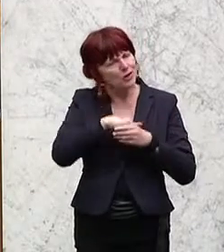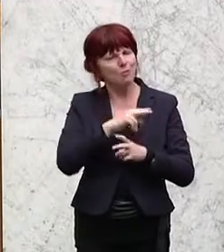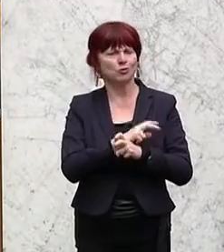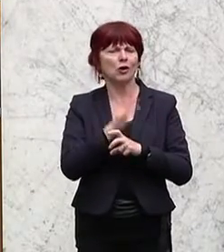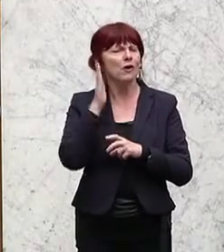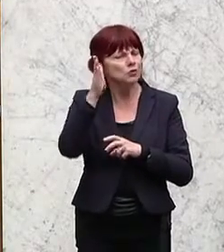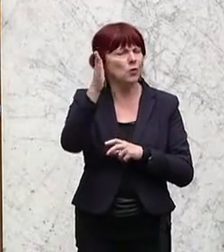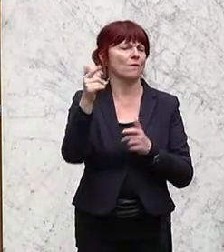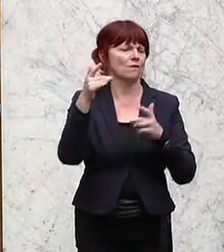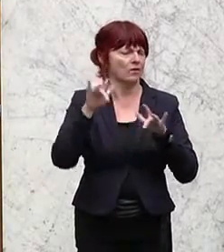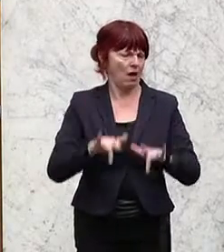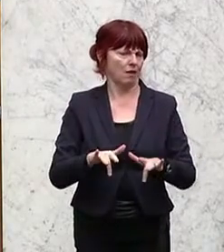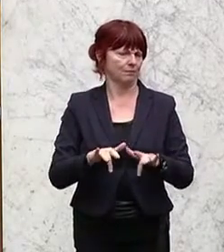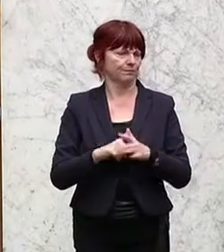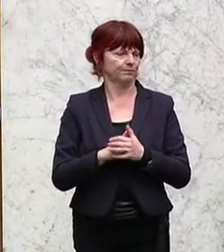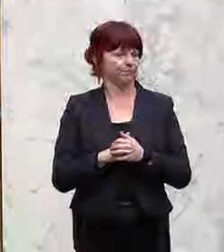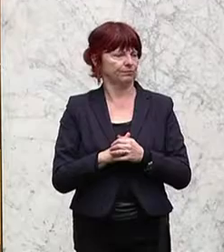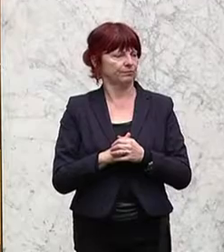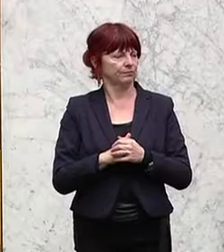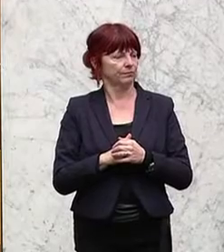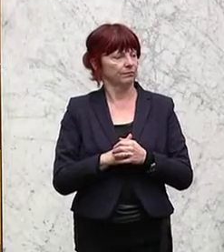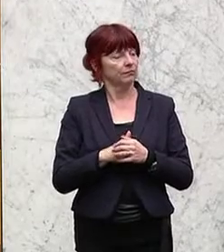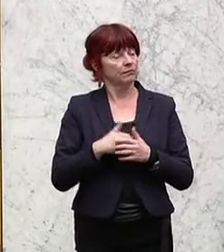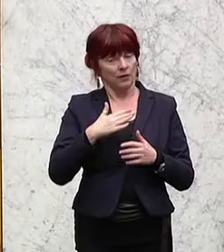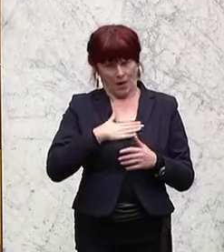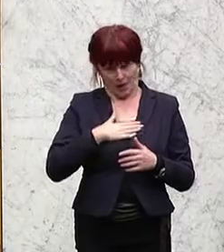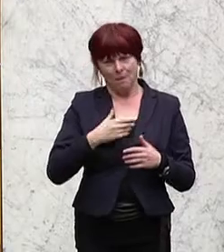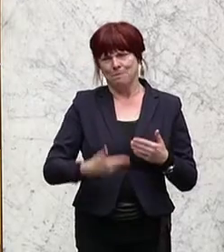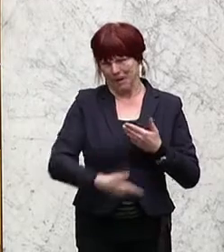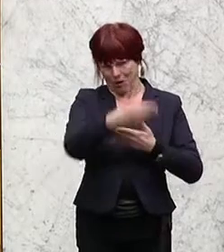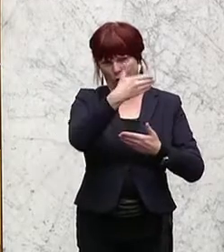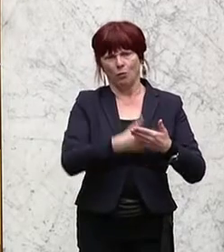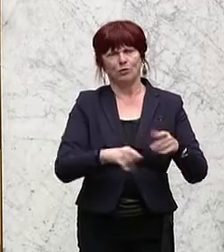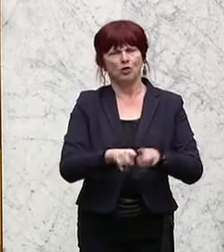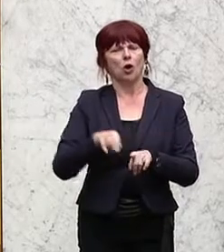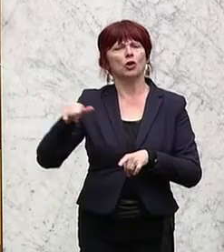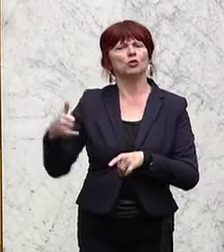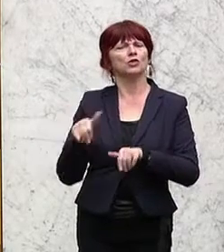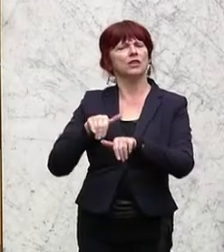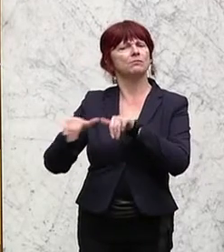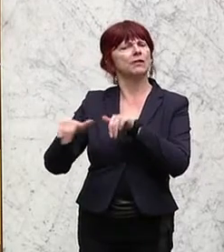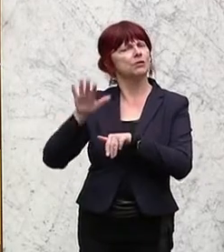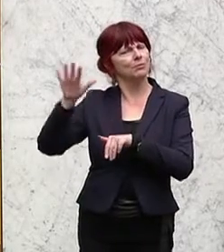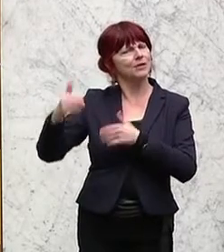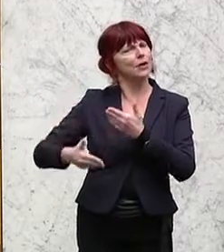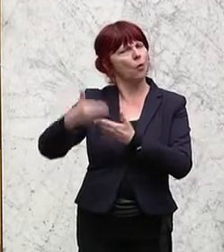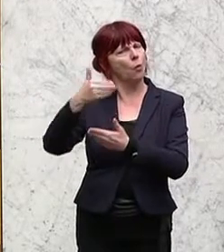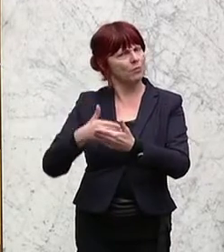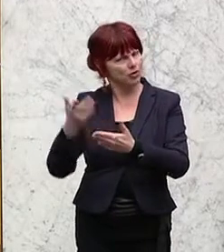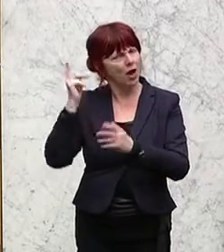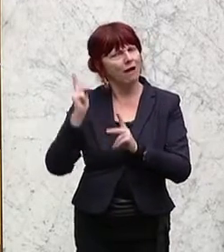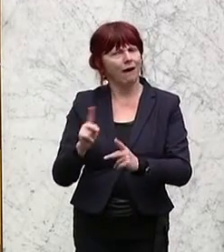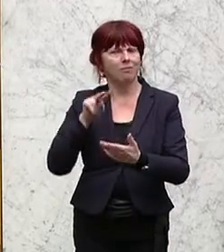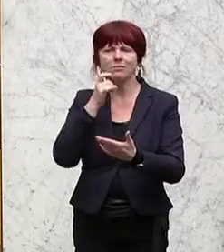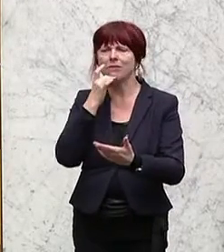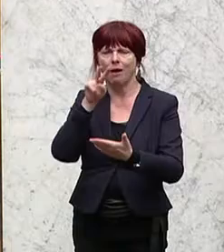werden. Das wird auch auf meiner Homepage und auch auf der Homepage des Justizministeriums abrufbar sein. Ich erkläre es